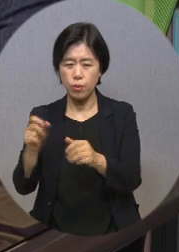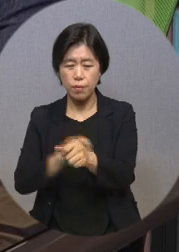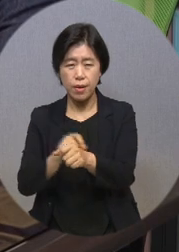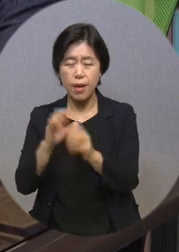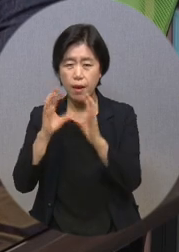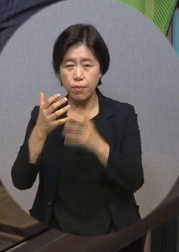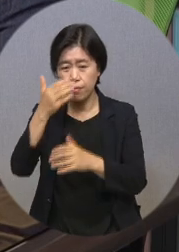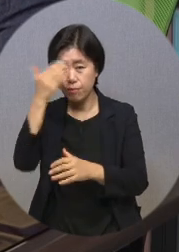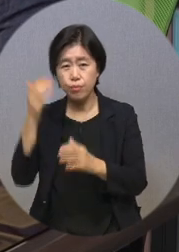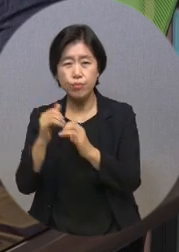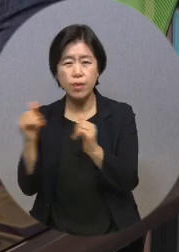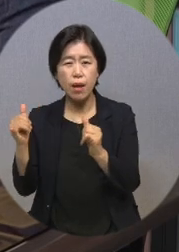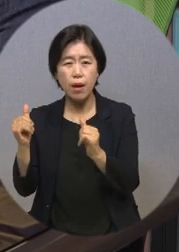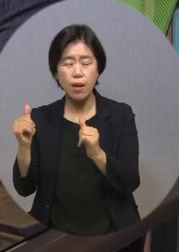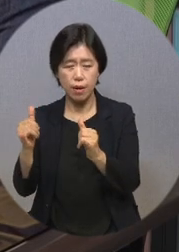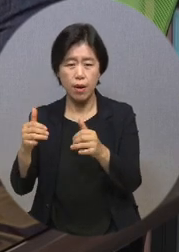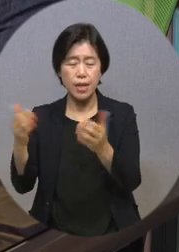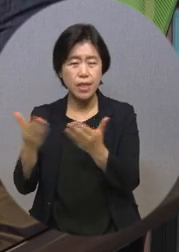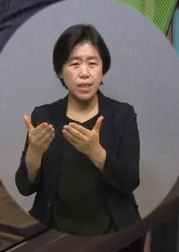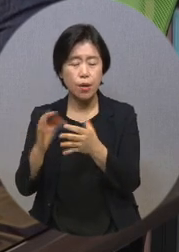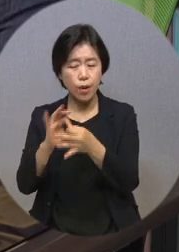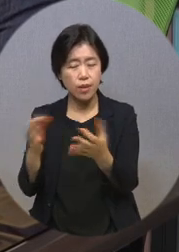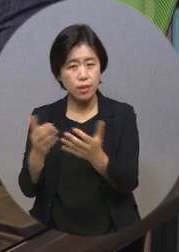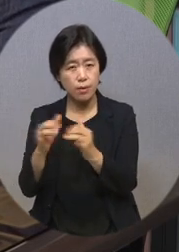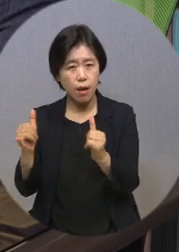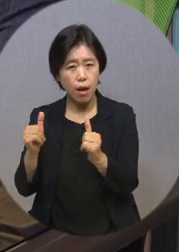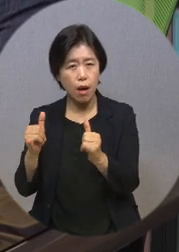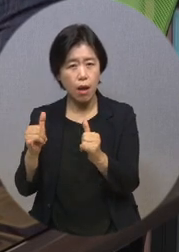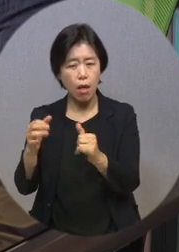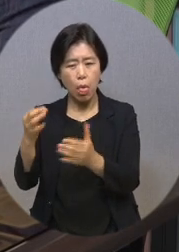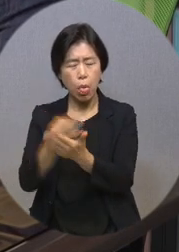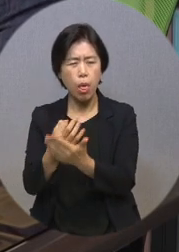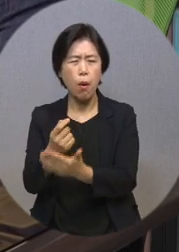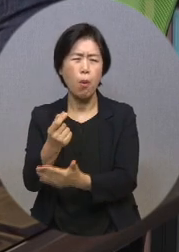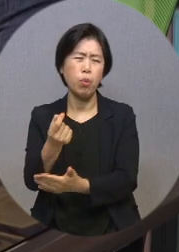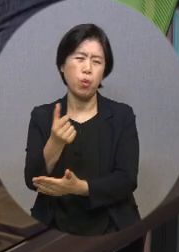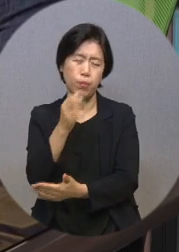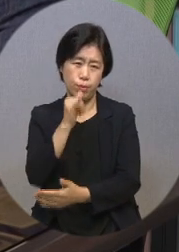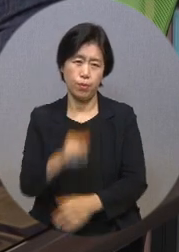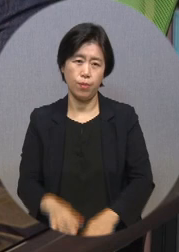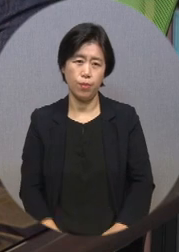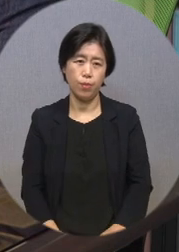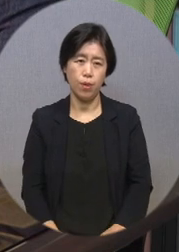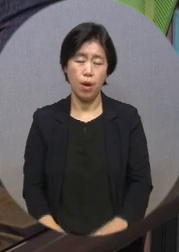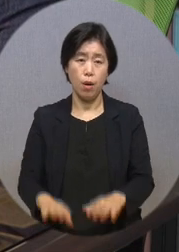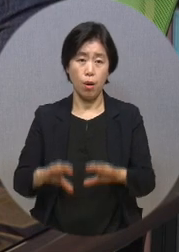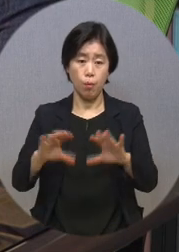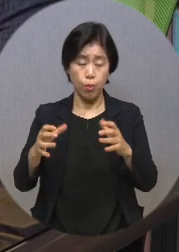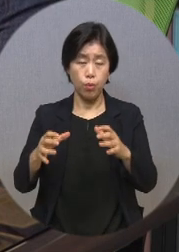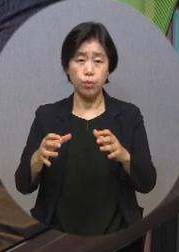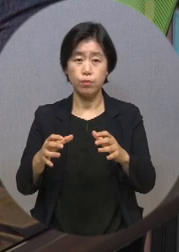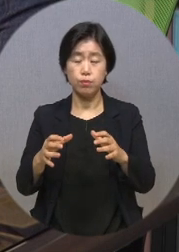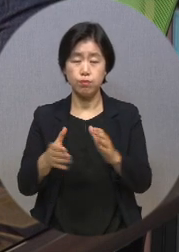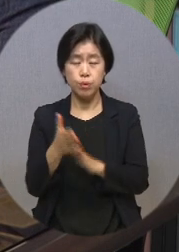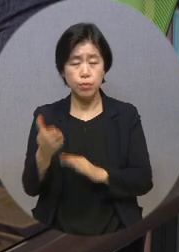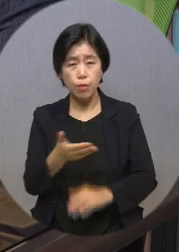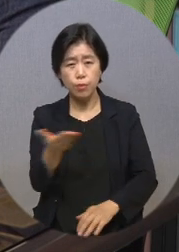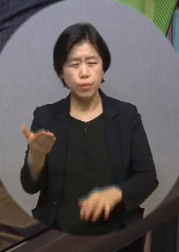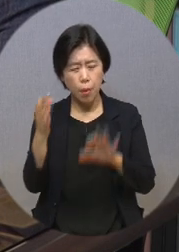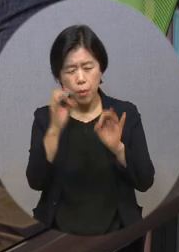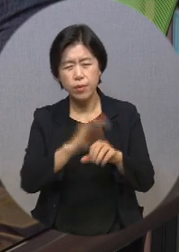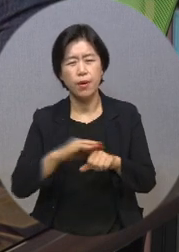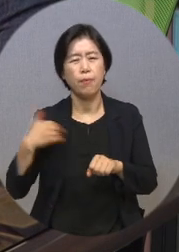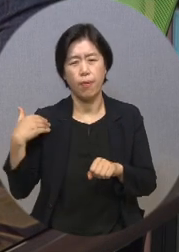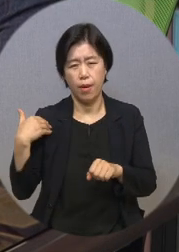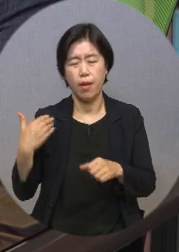시스템을 일반 시민들이 잘 모르기 때문에 안타깝다라는 생각이 정말 많이 듭니다. 그래서 앞으로 세종시 복지체가 제대로